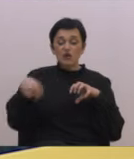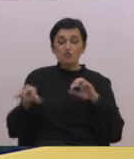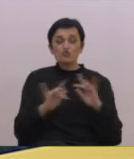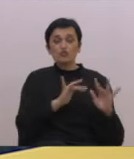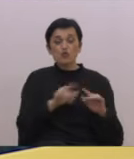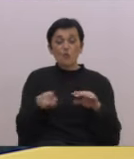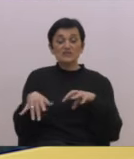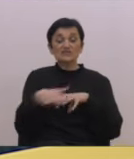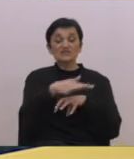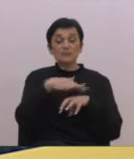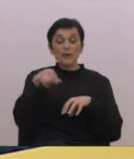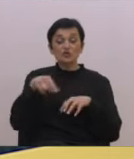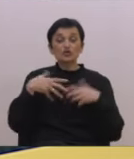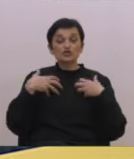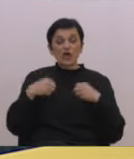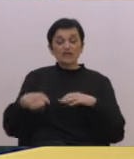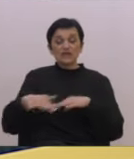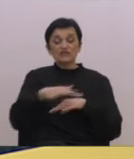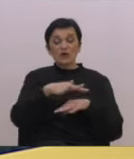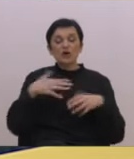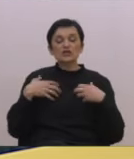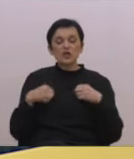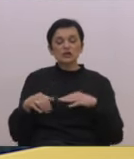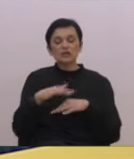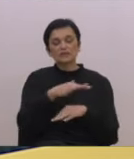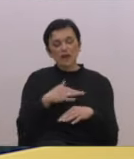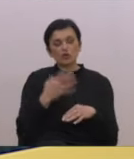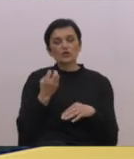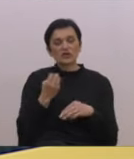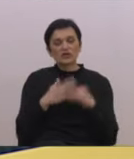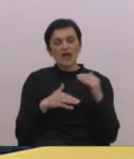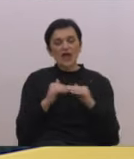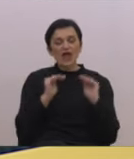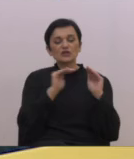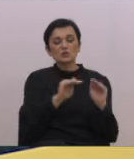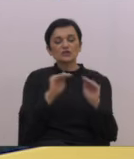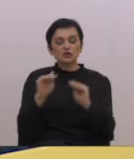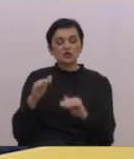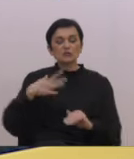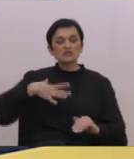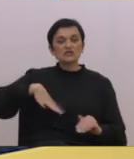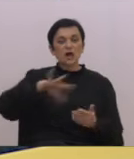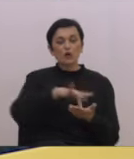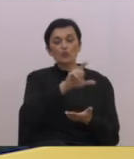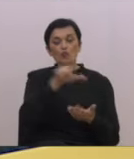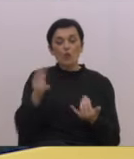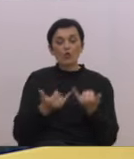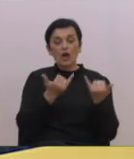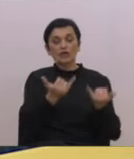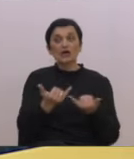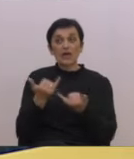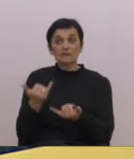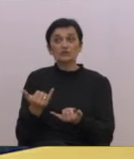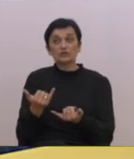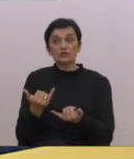ამ სფეროში, ჯანდაცვის სფეროში, ჯანდაცვის სფერო კიდევ უფრო ხელმისაწვდომი გავხადოთ საქართველოს მოქალაქეებისთვის.